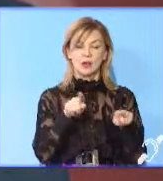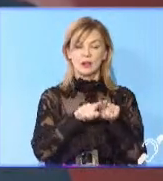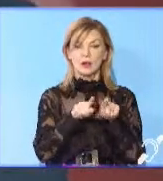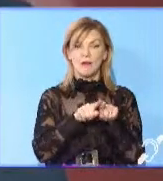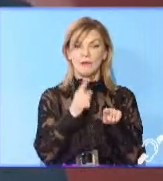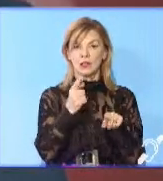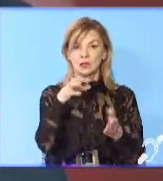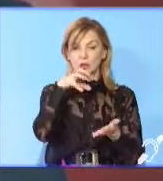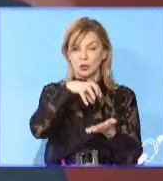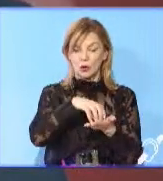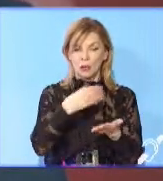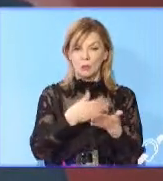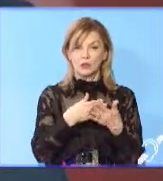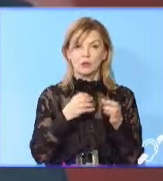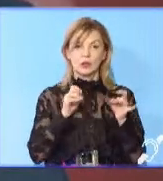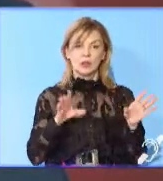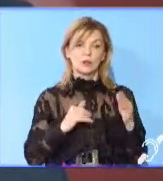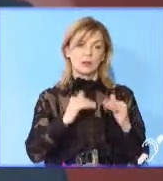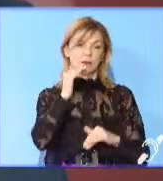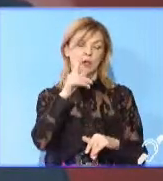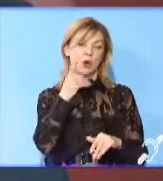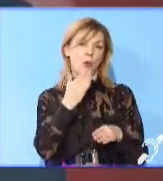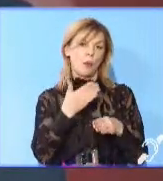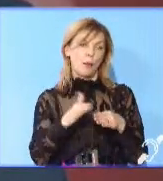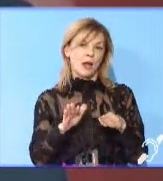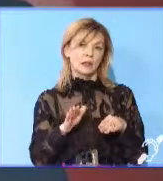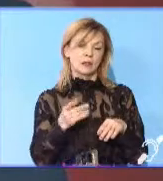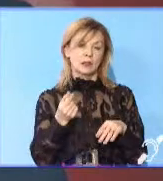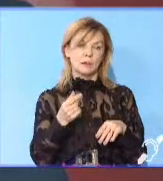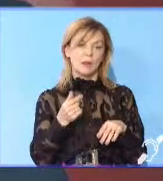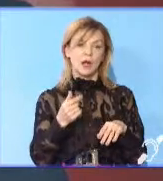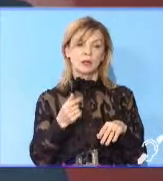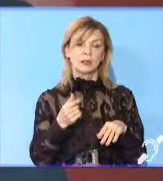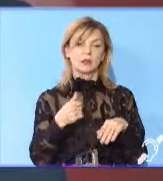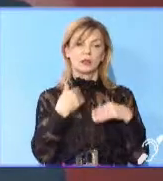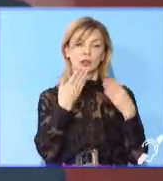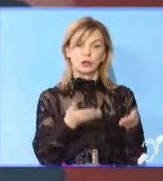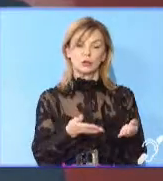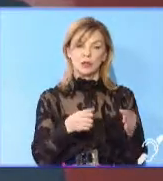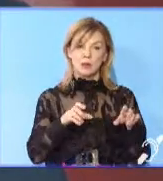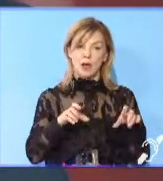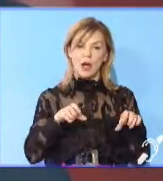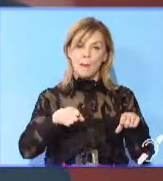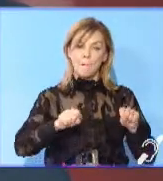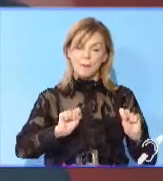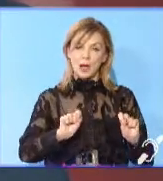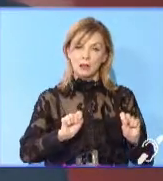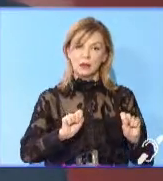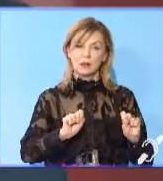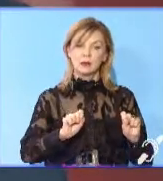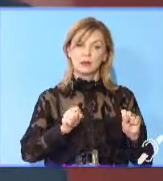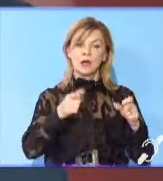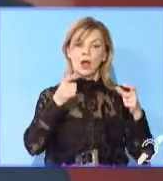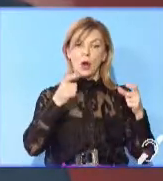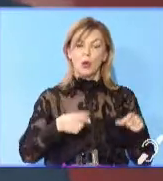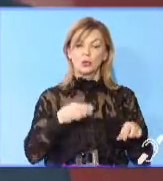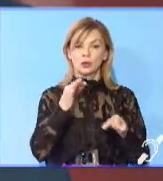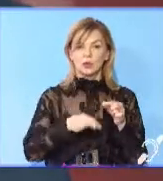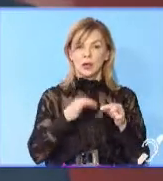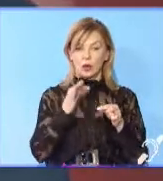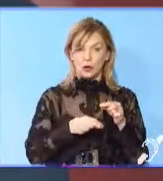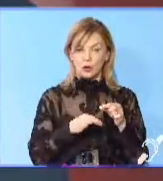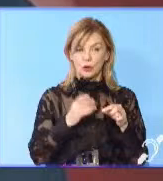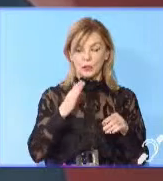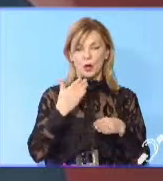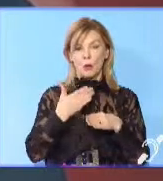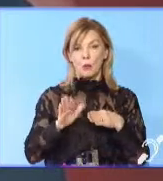că riscurile sunt mari, o parte din bani îi ducem la bancă în conturi de depozit sau în conturi de economii. O parte